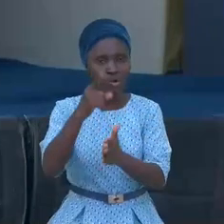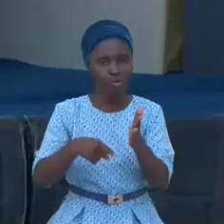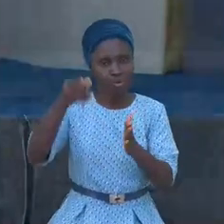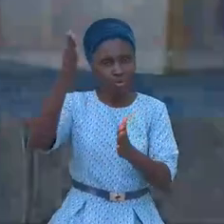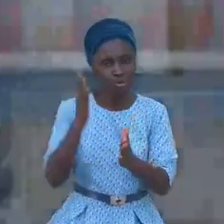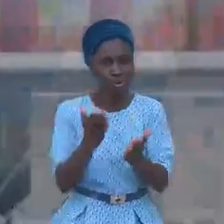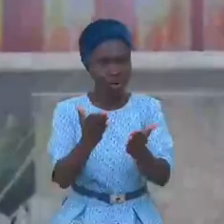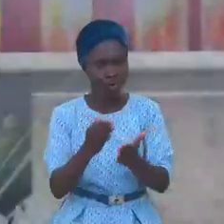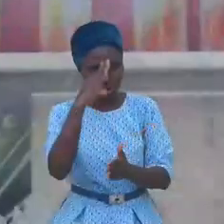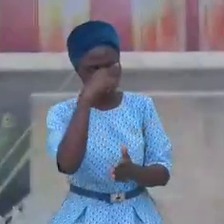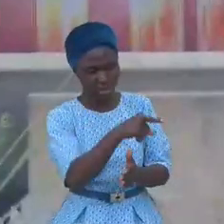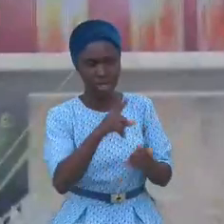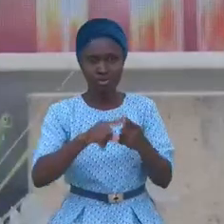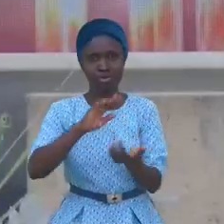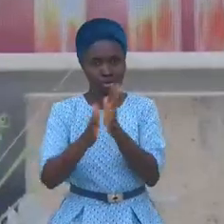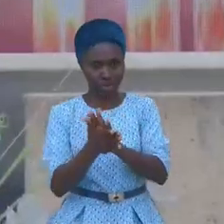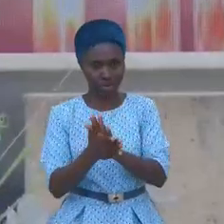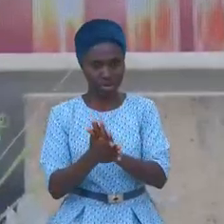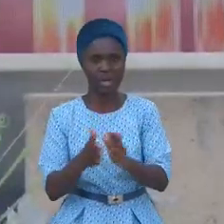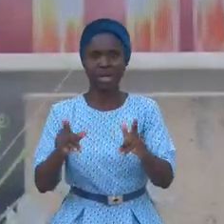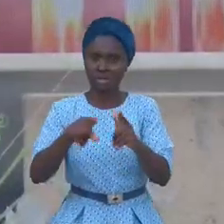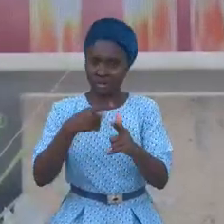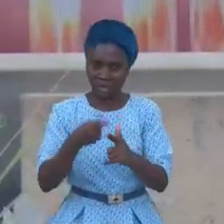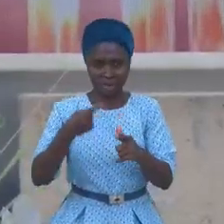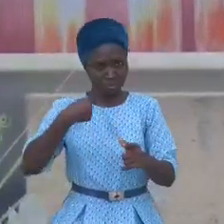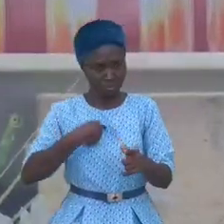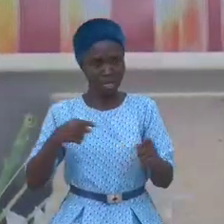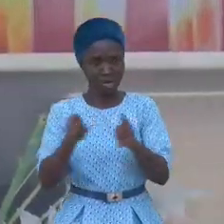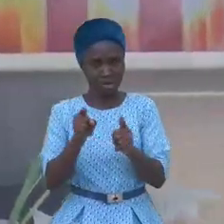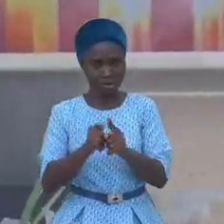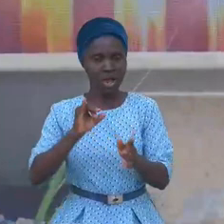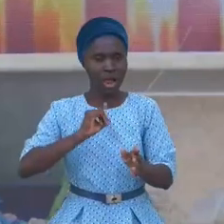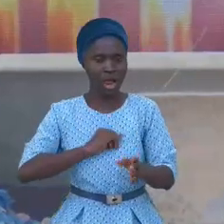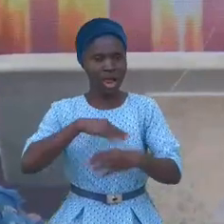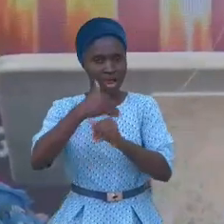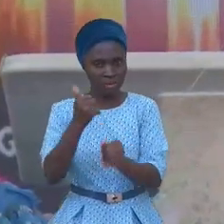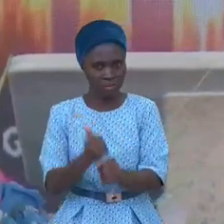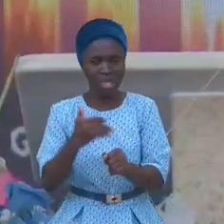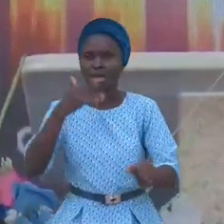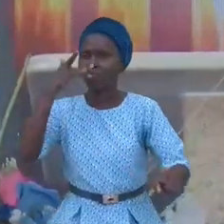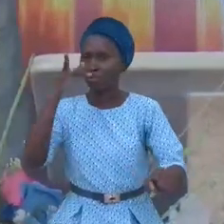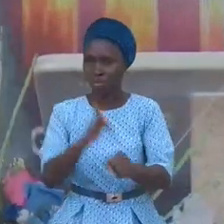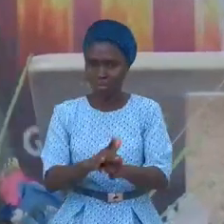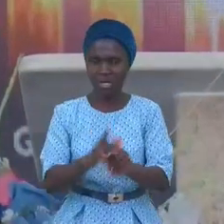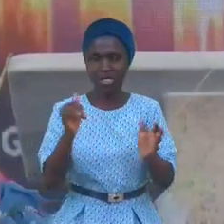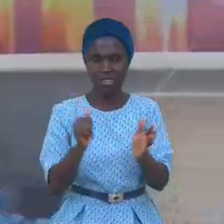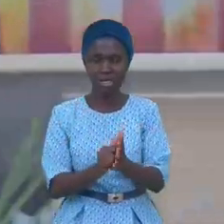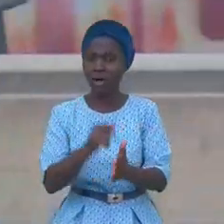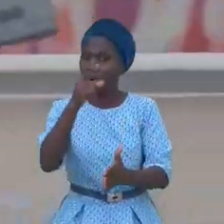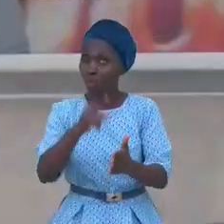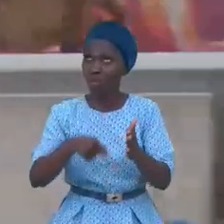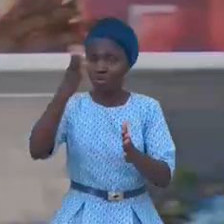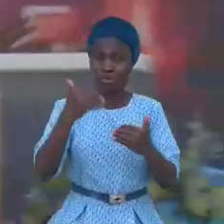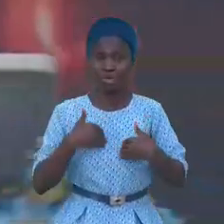vœu. Ce que Dieu m'a montré maintenant, ce que Dieu m'a révélé maintenant,